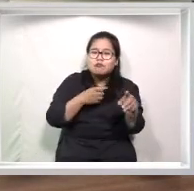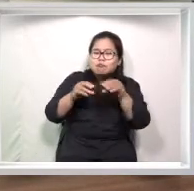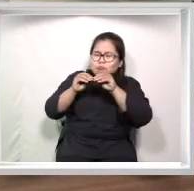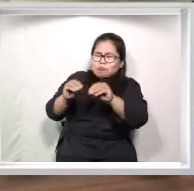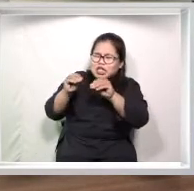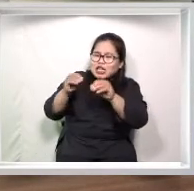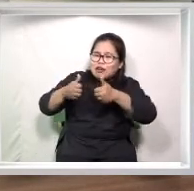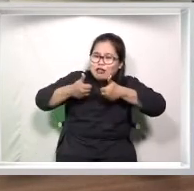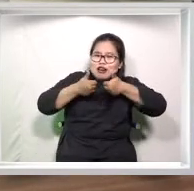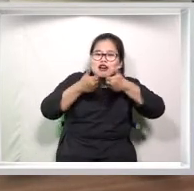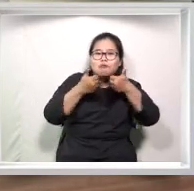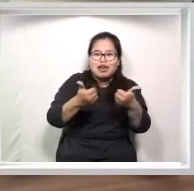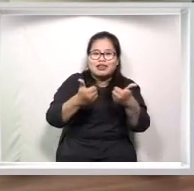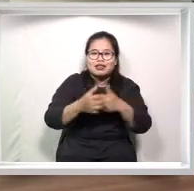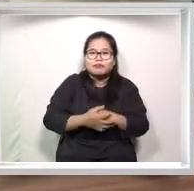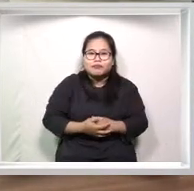yang terbaik.